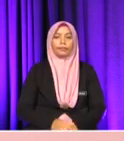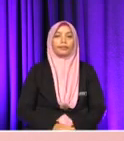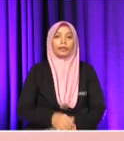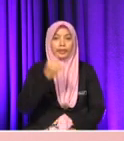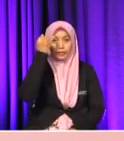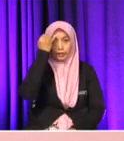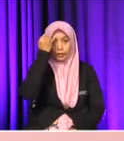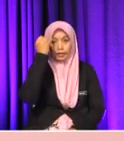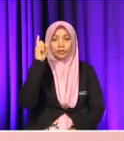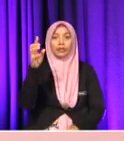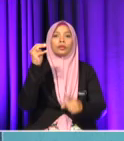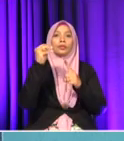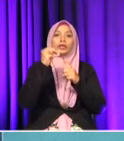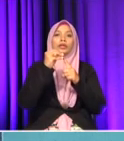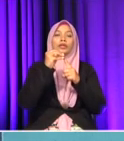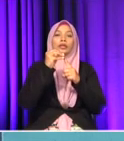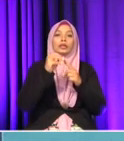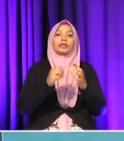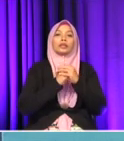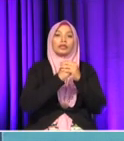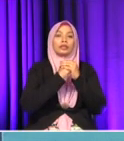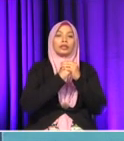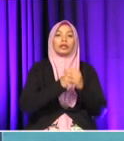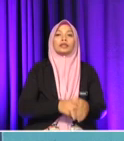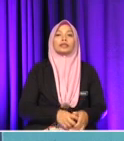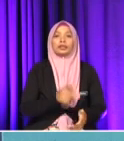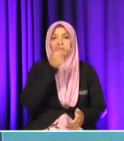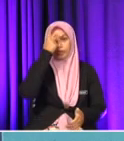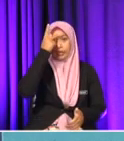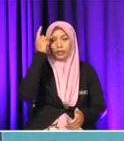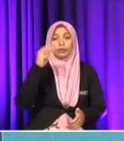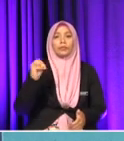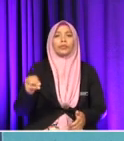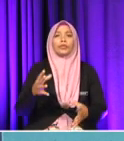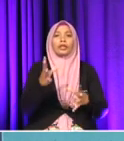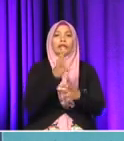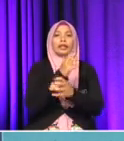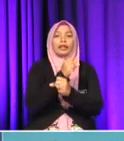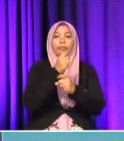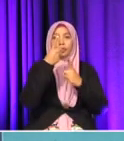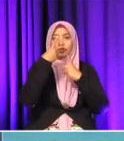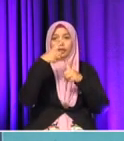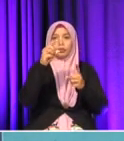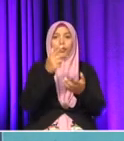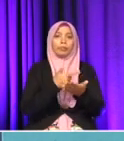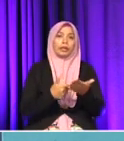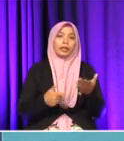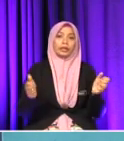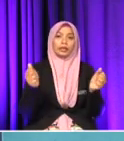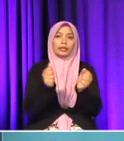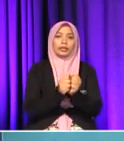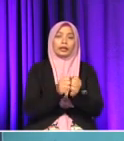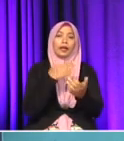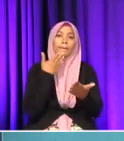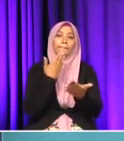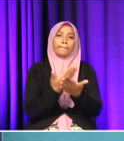oke baiklah tanya Karena mudah-muda semua dapat menjawab Melaka dengan baik oke persoalan